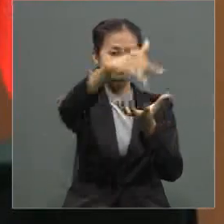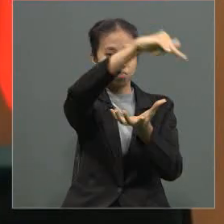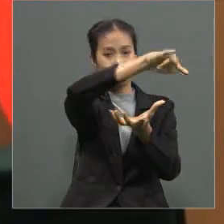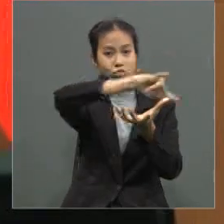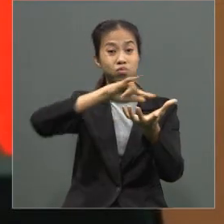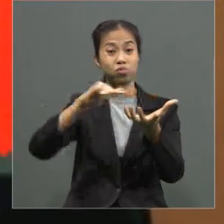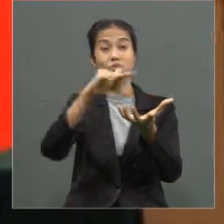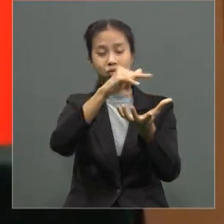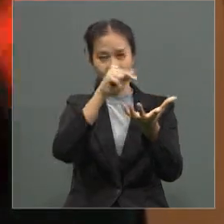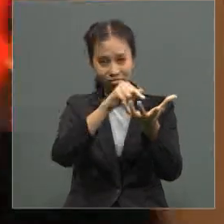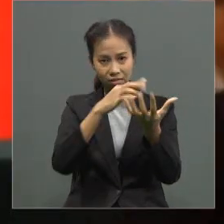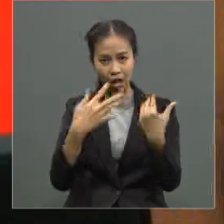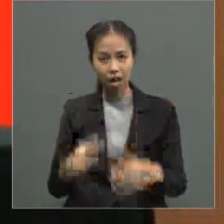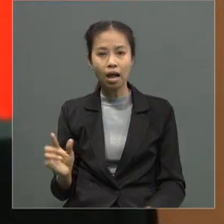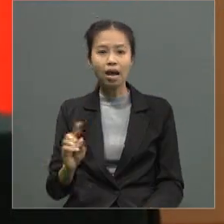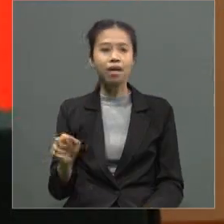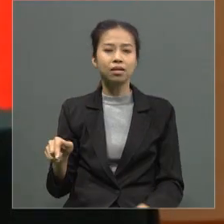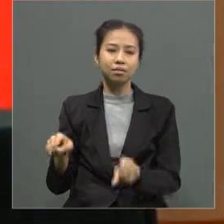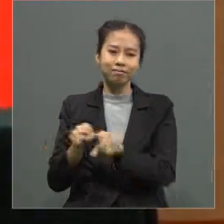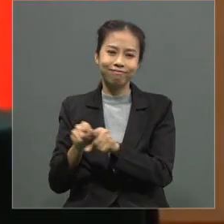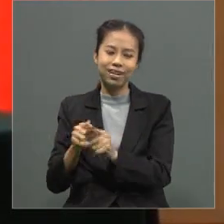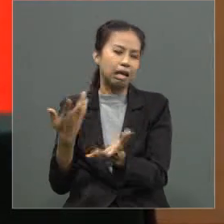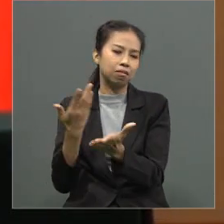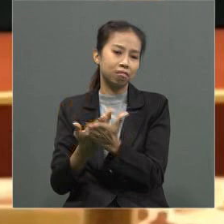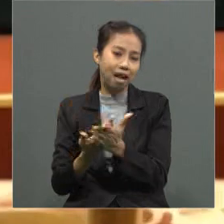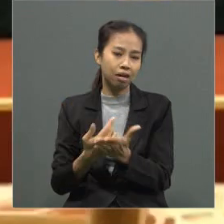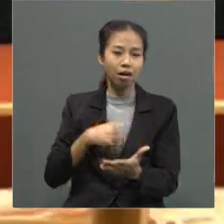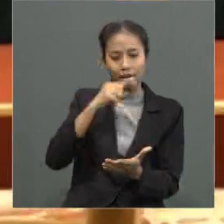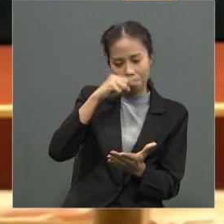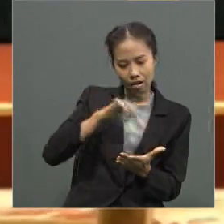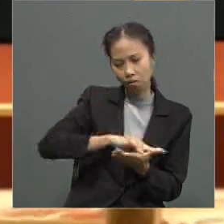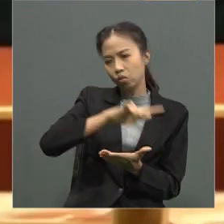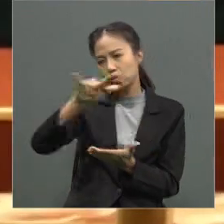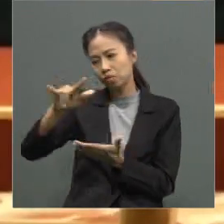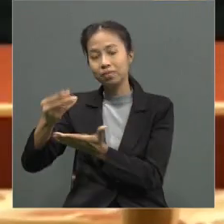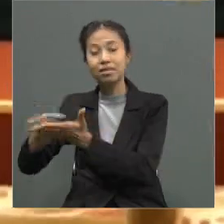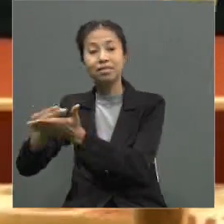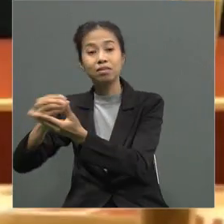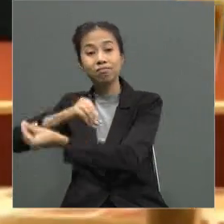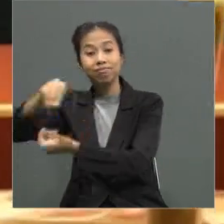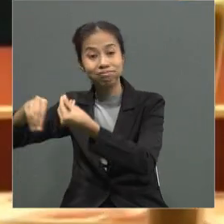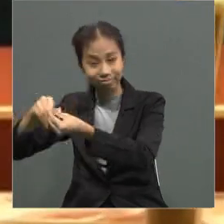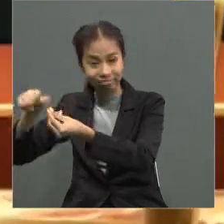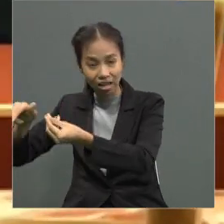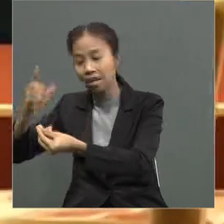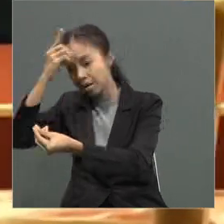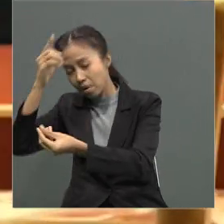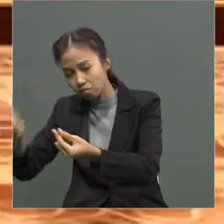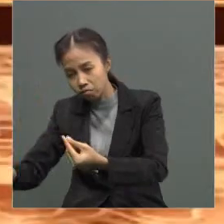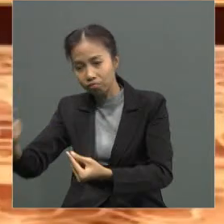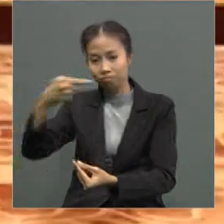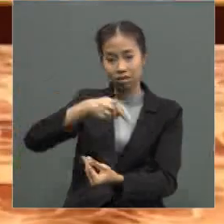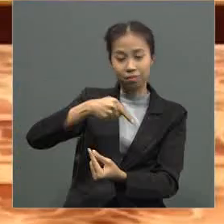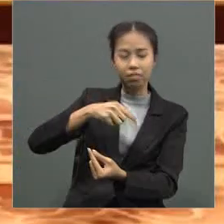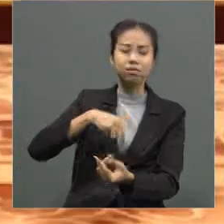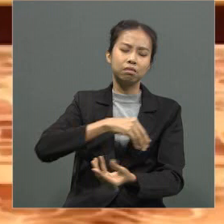สำคัญคือเงินเมาบ้านเราเงินเราไปบ้านเบ้างแต่ส่วนมากแล้วเนี่ยหลายๆอย่างคือมันเป็นการค้าระหว่างกันค่ะๆ